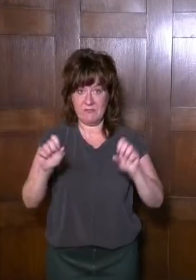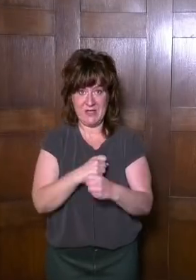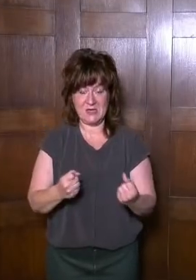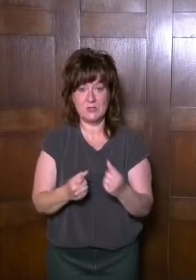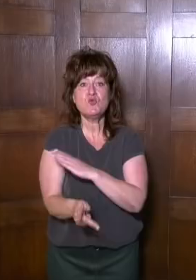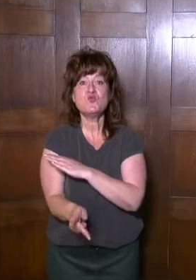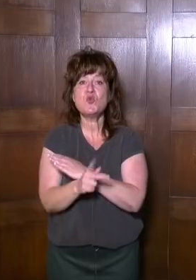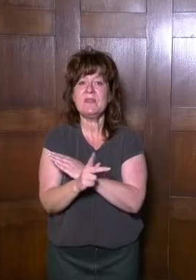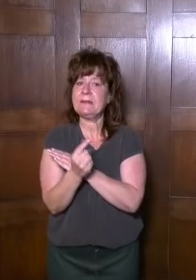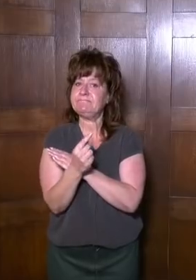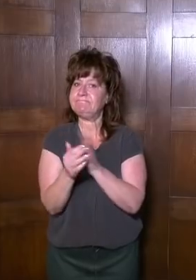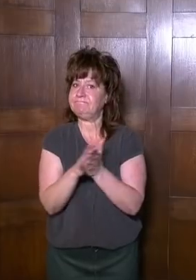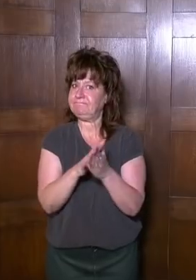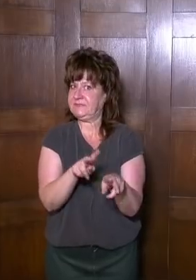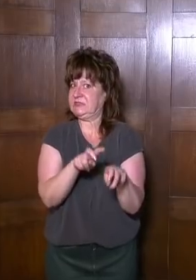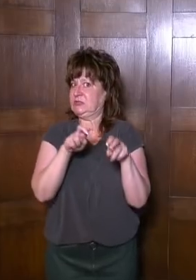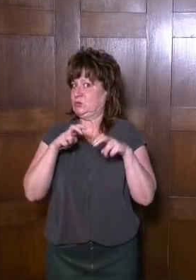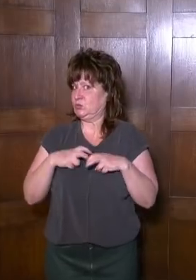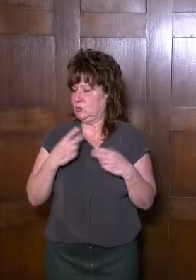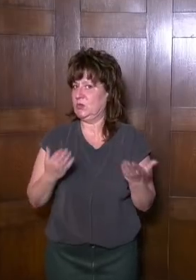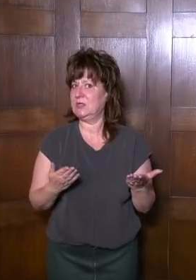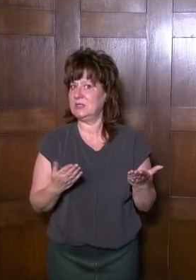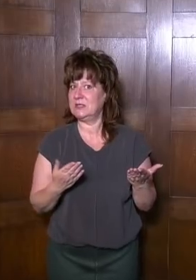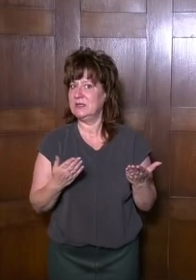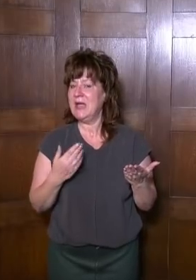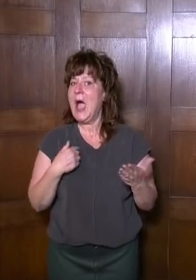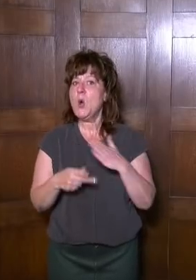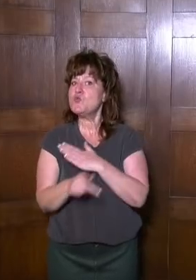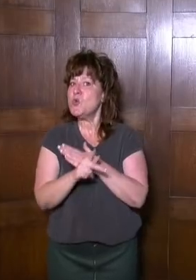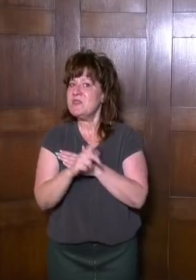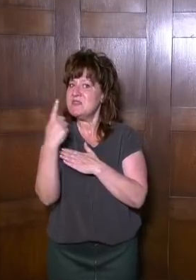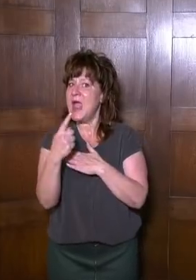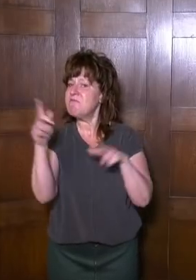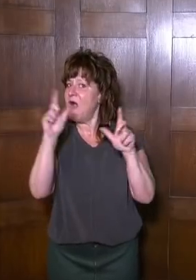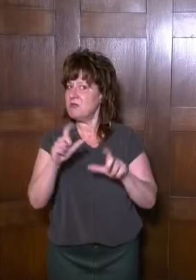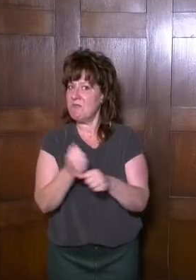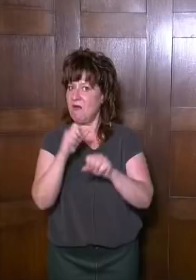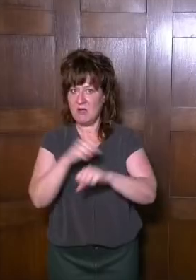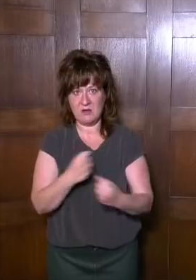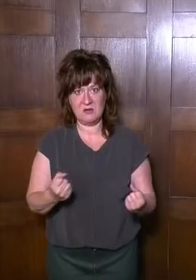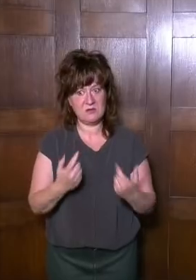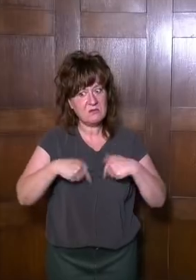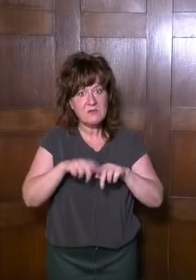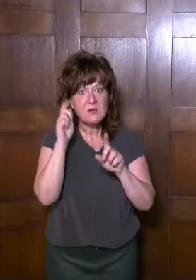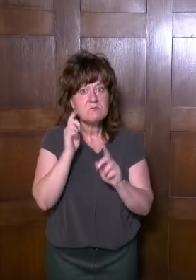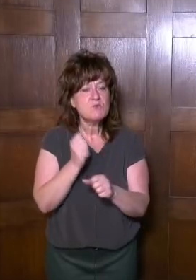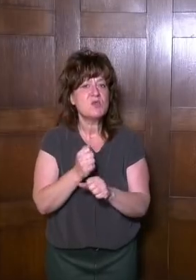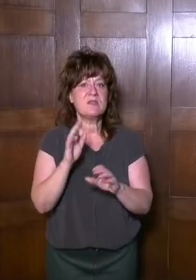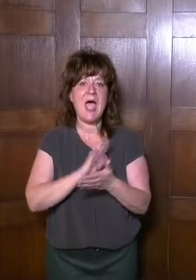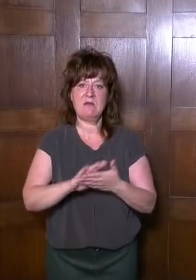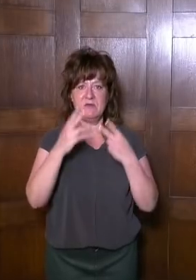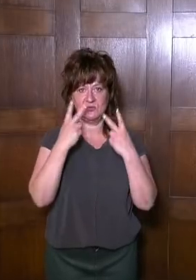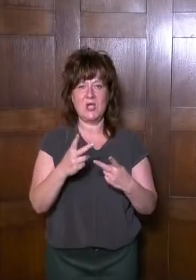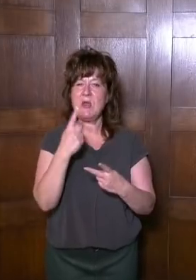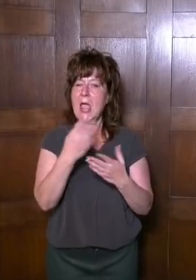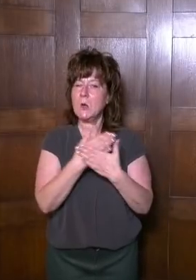sind zurückhaltend, die Gastros, die können einfach ihre Veranstaltungen nicht machen. Wir müssen jetzt einfach gucken und dort ist ein ganz großer Punkt,